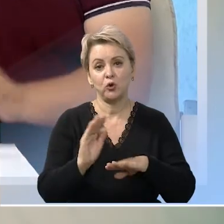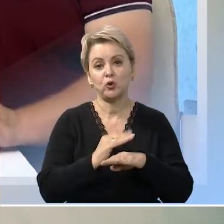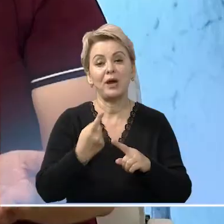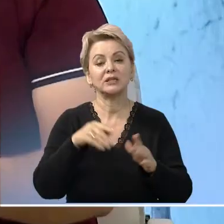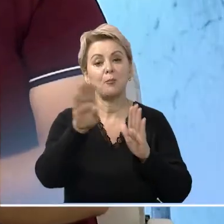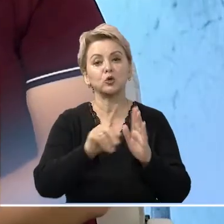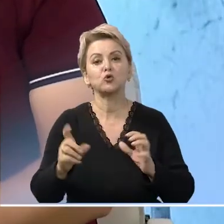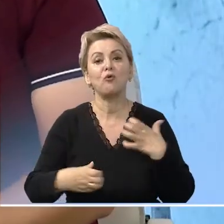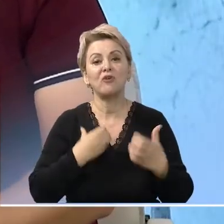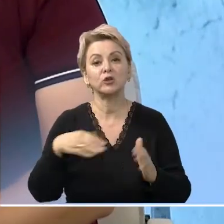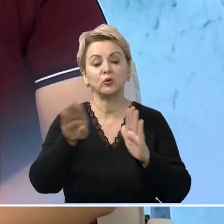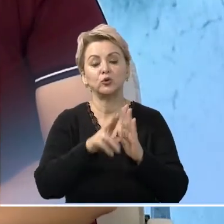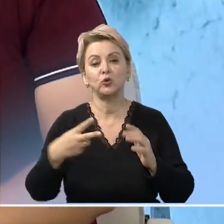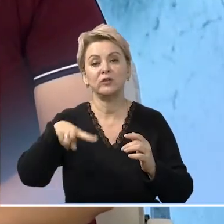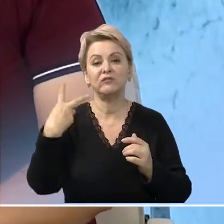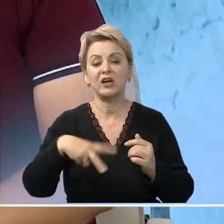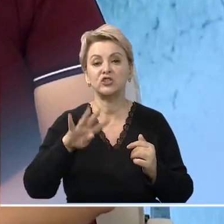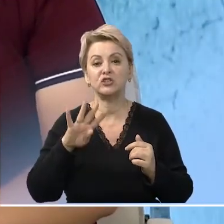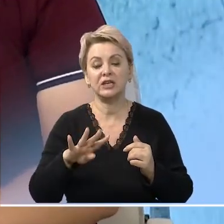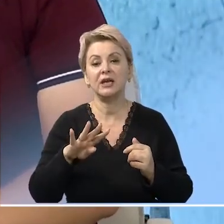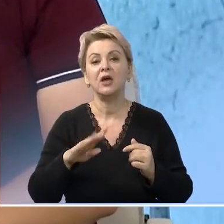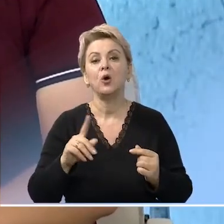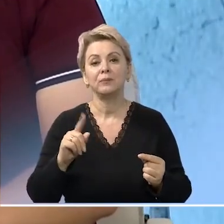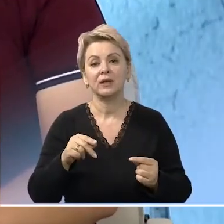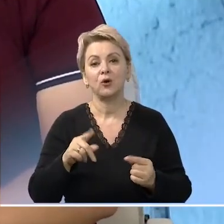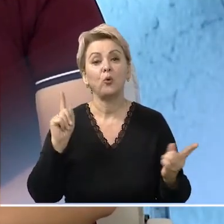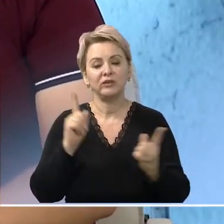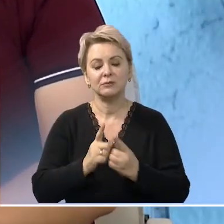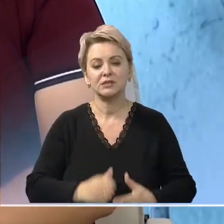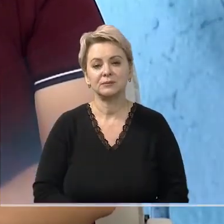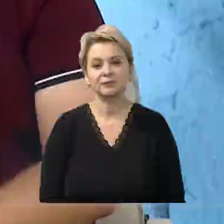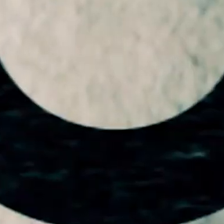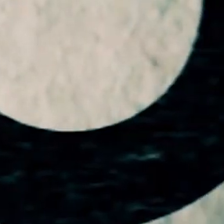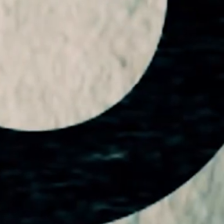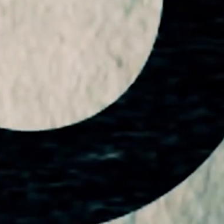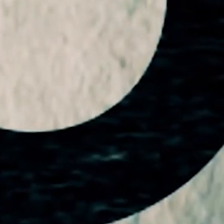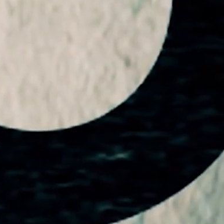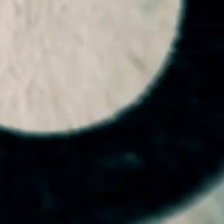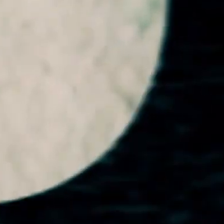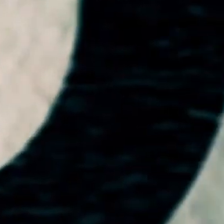Всего доброго. Это была программа «Что волнует» на телеканале «Дон-24». Меня зовут Иван Полехин. Увидимся.